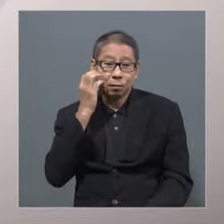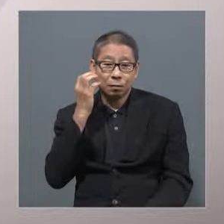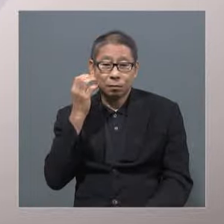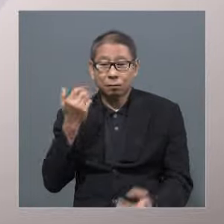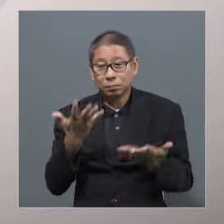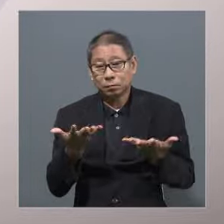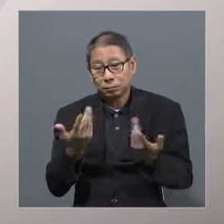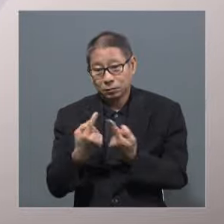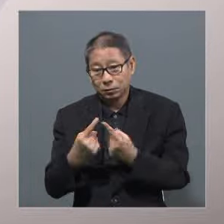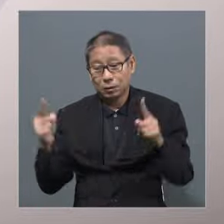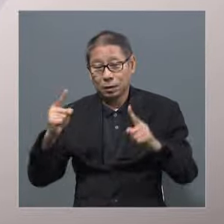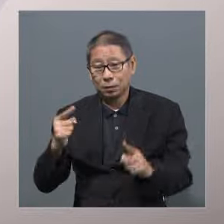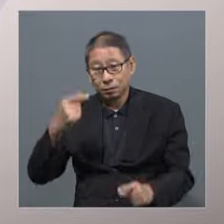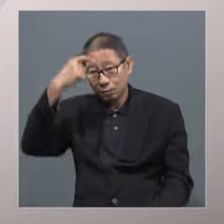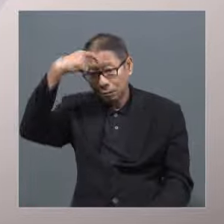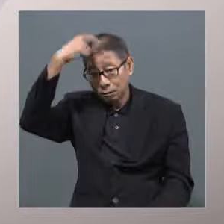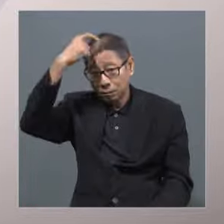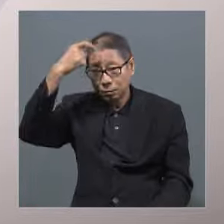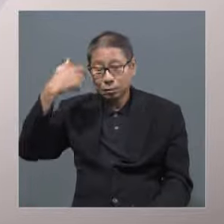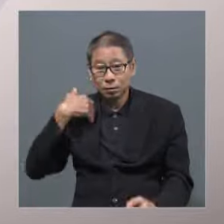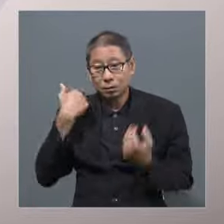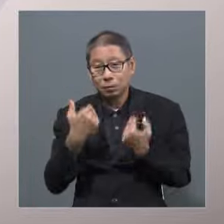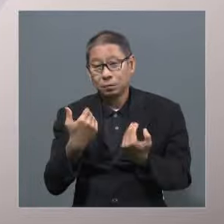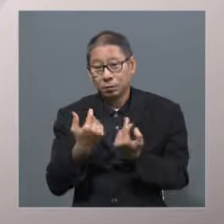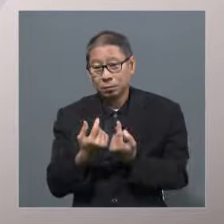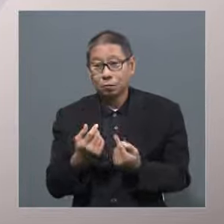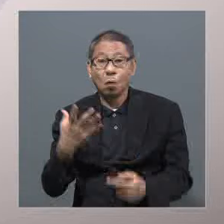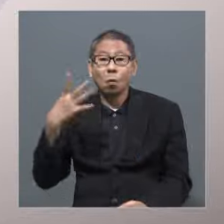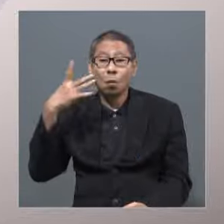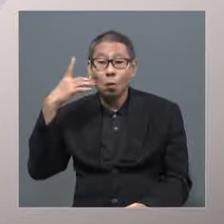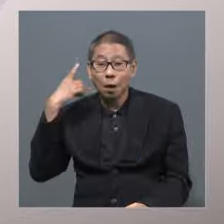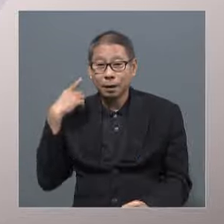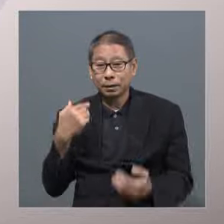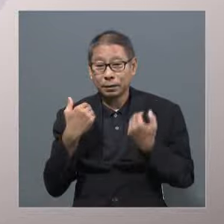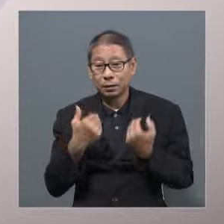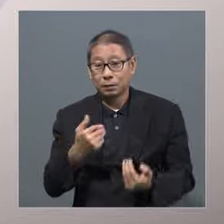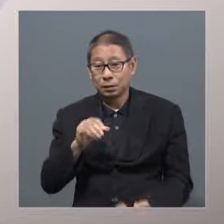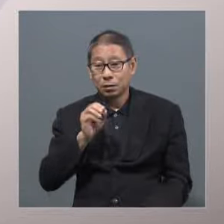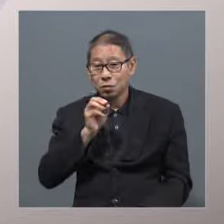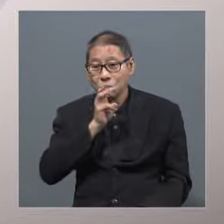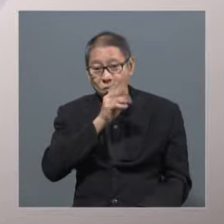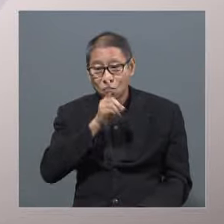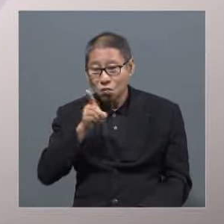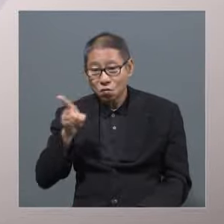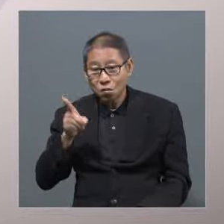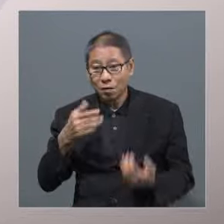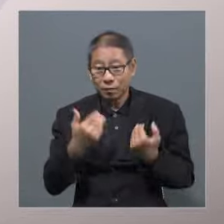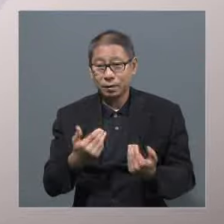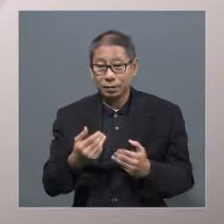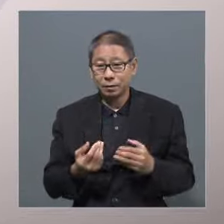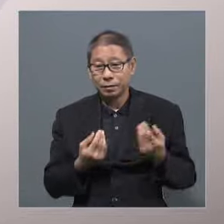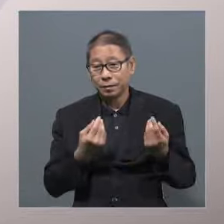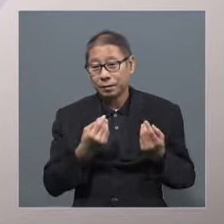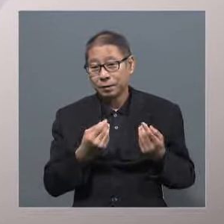เงียบไปเลยใช่ถ้าจะทำเนี่ยต้องทำให้เหมือนกันนะนะครับเมื่อวานนี้ว่าค่อนข้างที่จะแรงแล้ววันเนี้ยมาต่อนะ